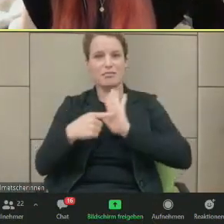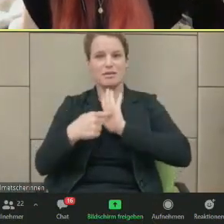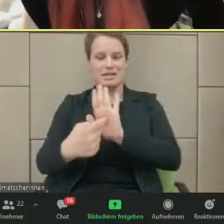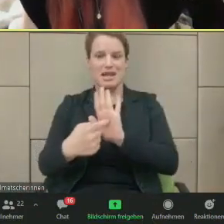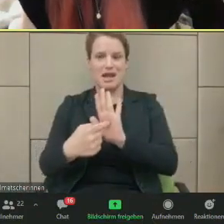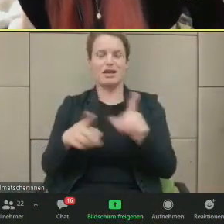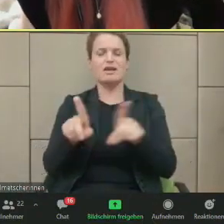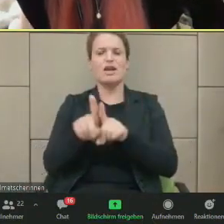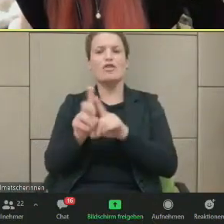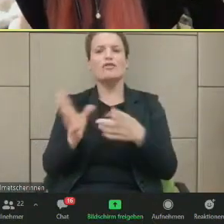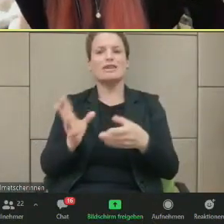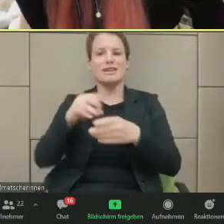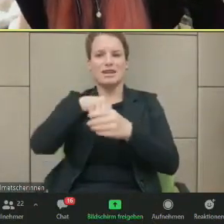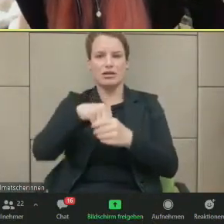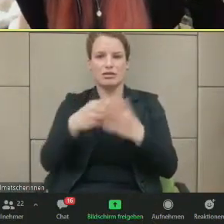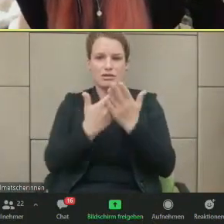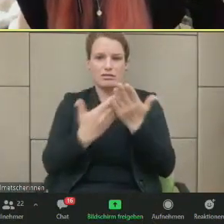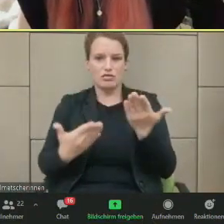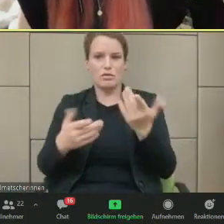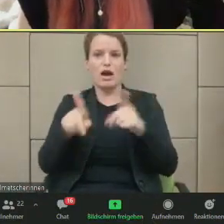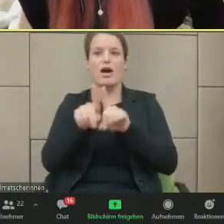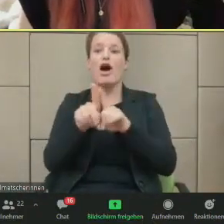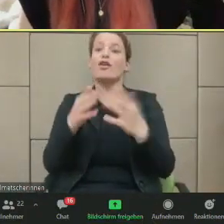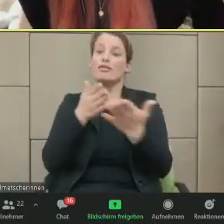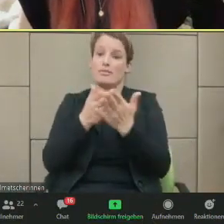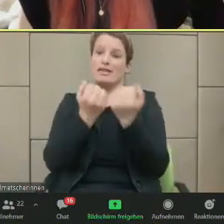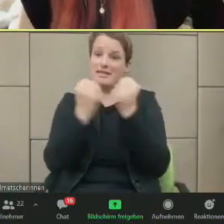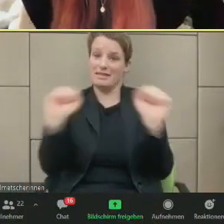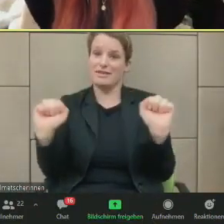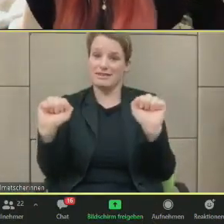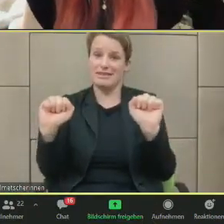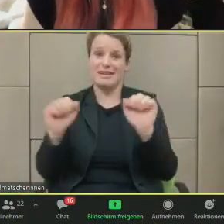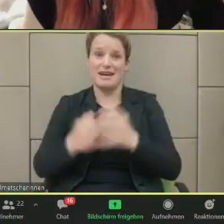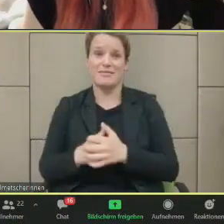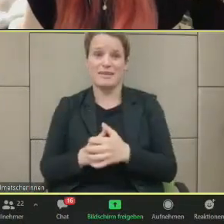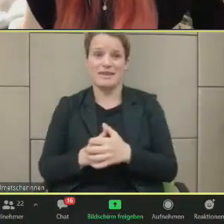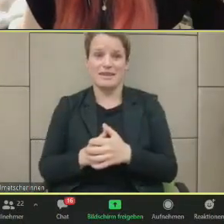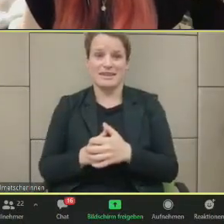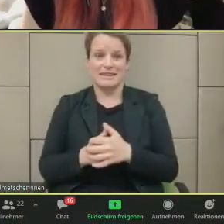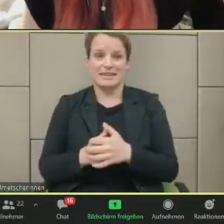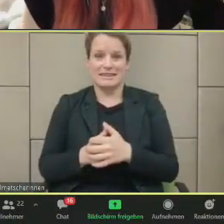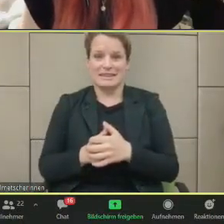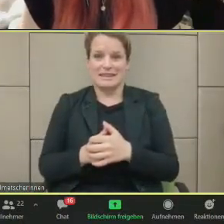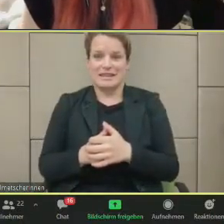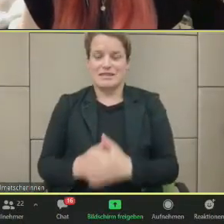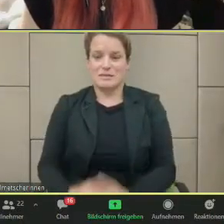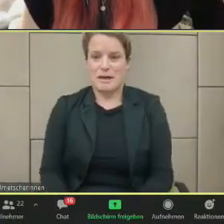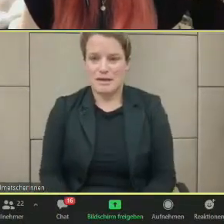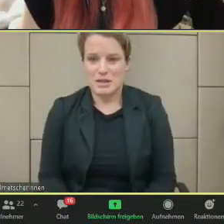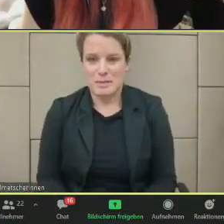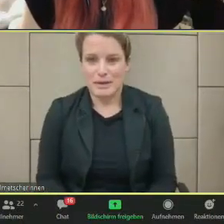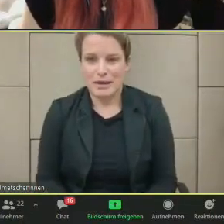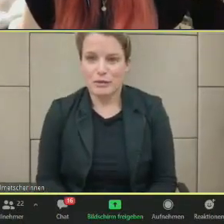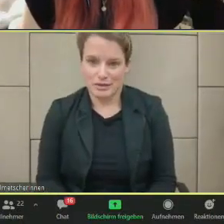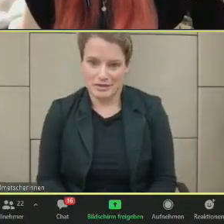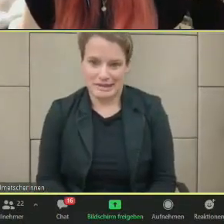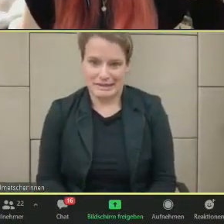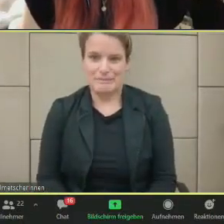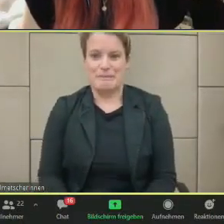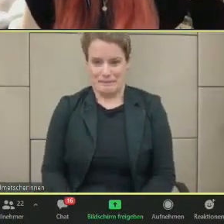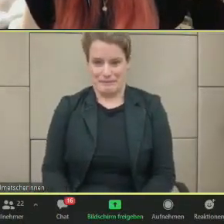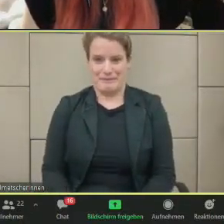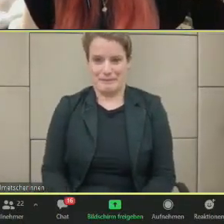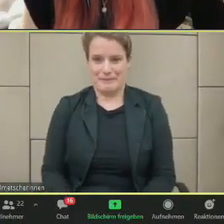und Barrierefreiheit. Da gibt es jetzt einige Sachen, die man da beachten muss. Wichtig, ja. Zum Beispiel